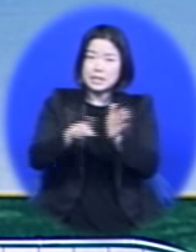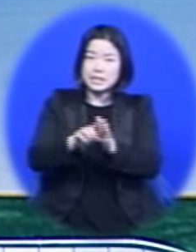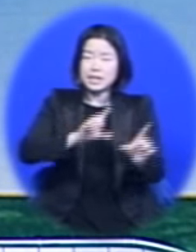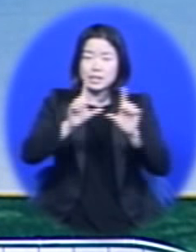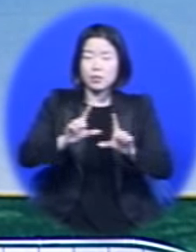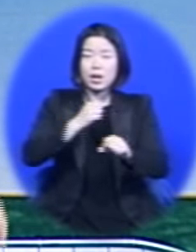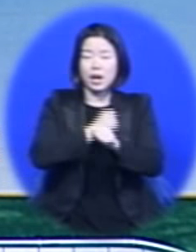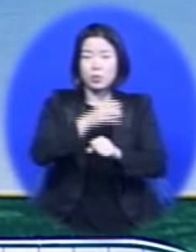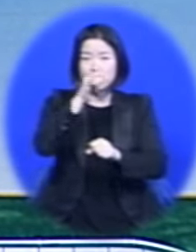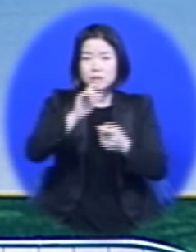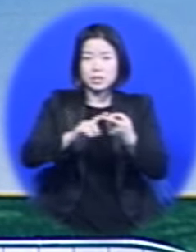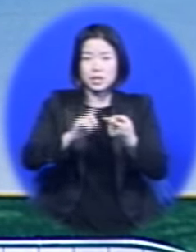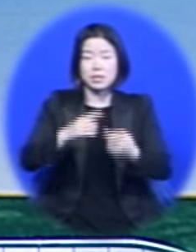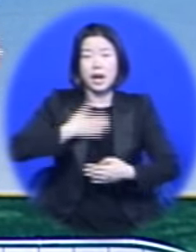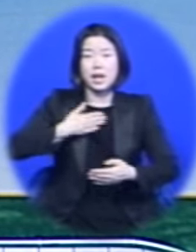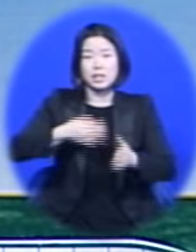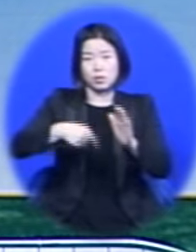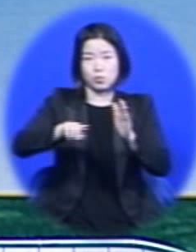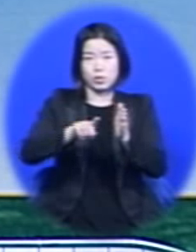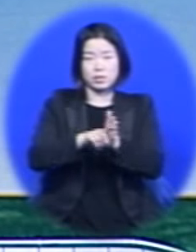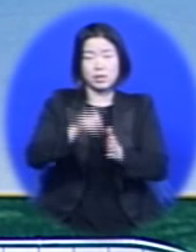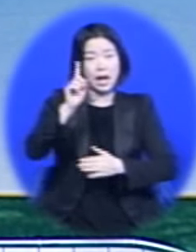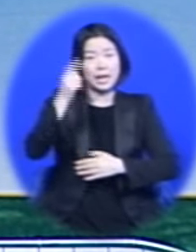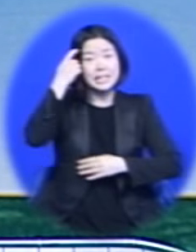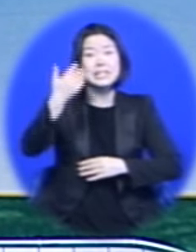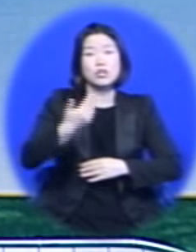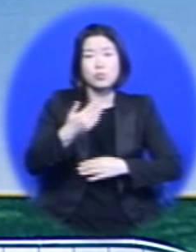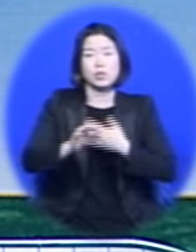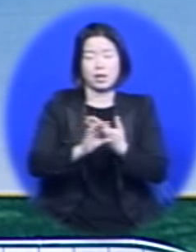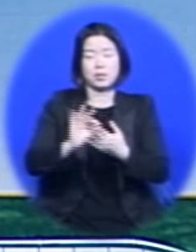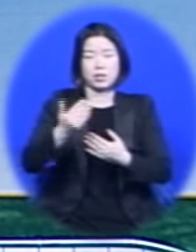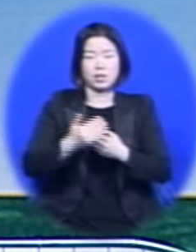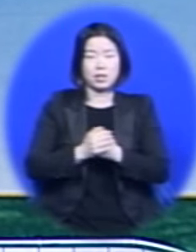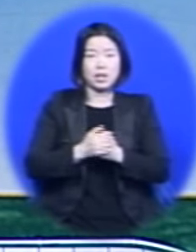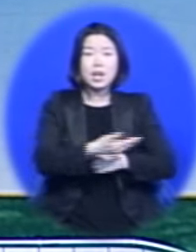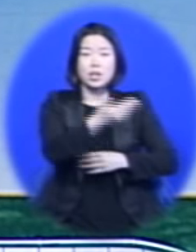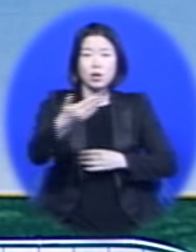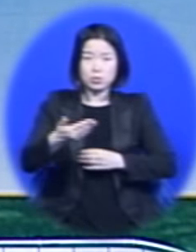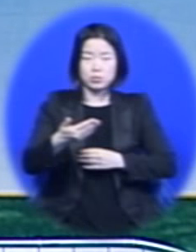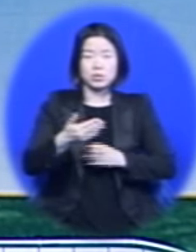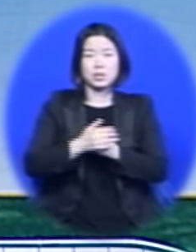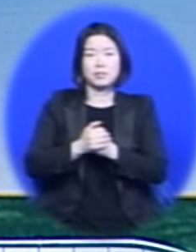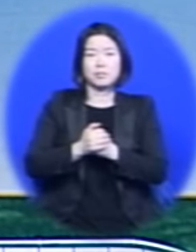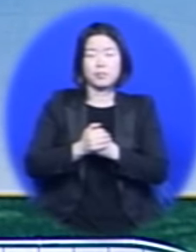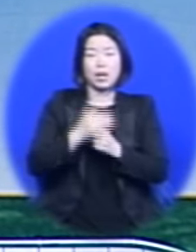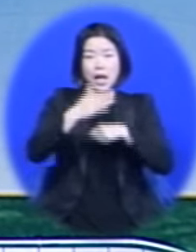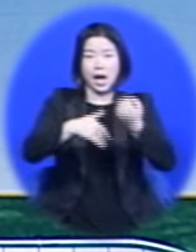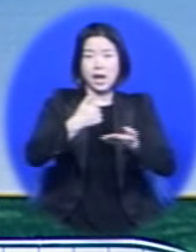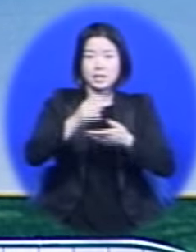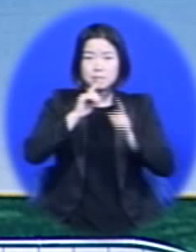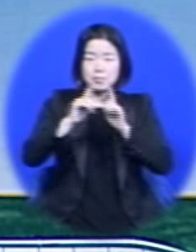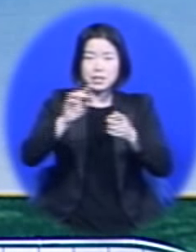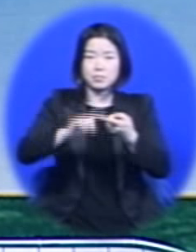아닌지를 알려면 한 가지 질문을 해보면 됩니다. 우선 여러분들이 하나님의